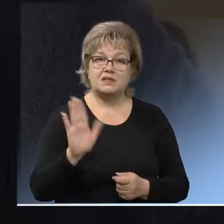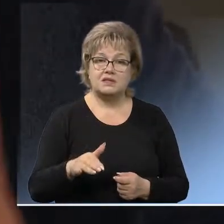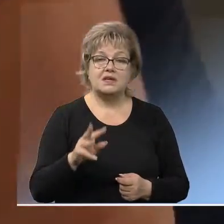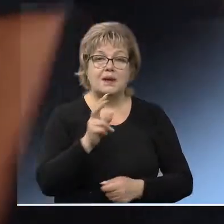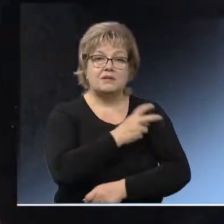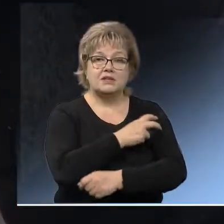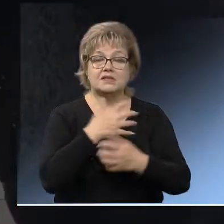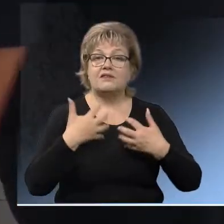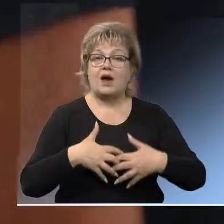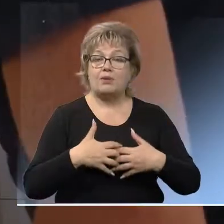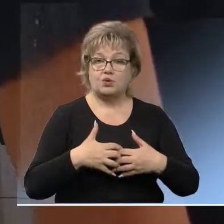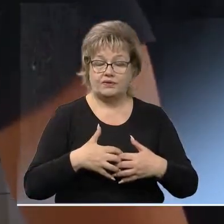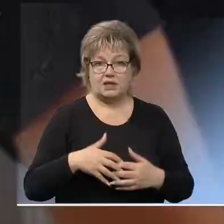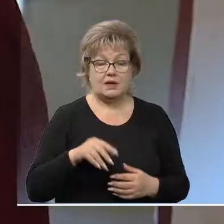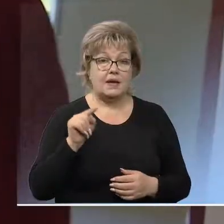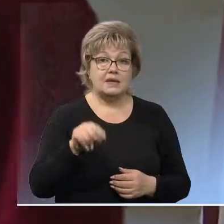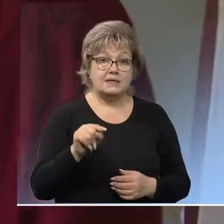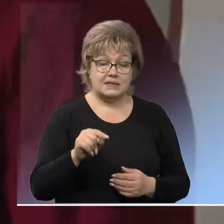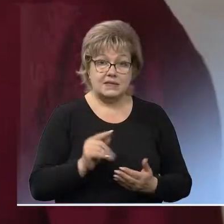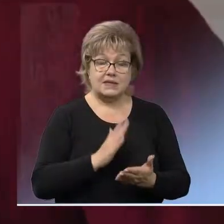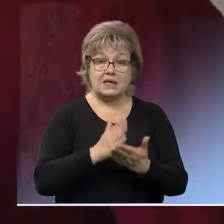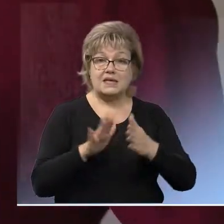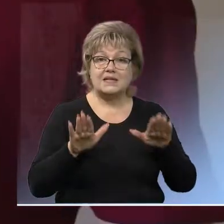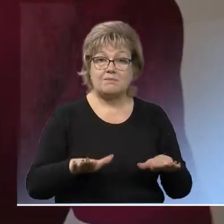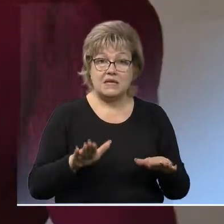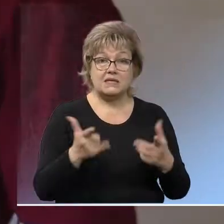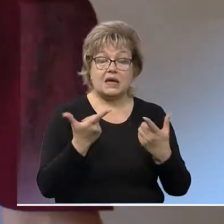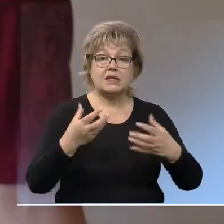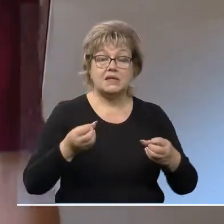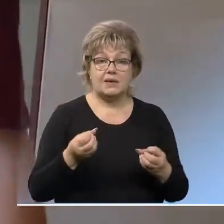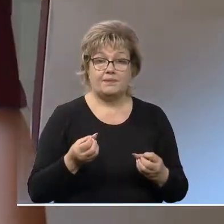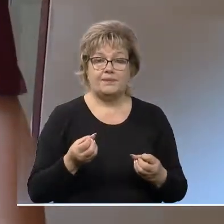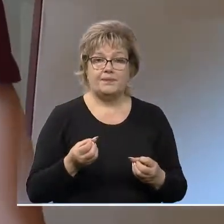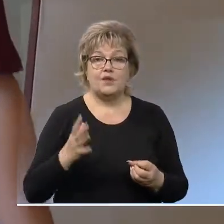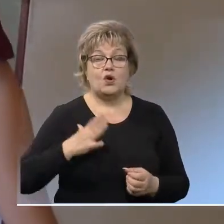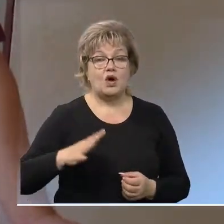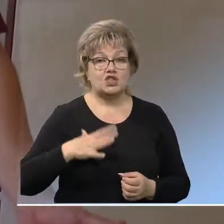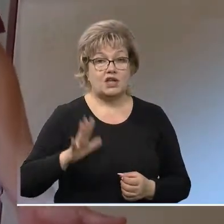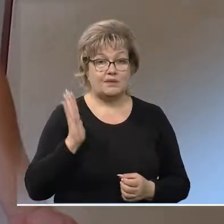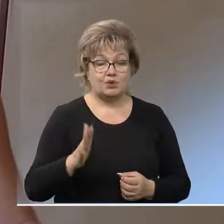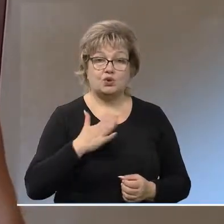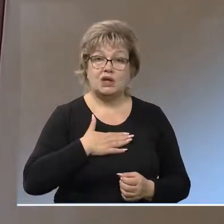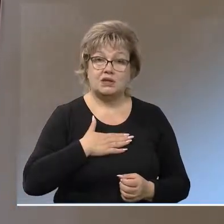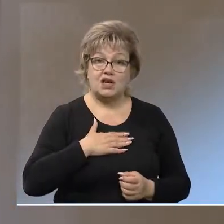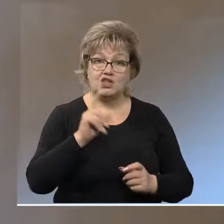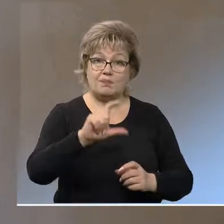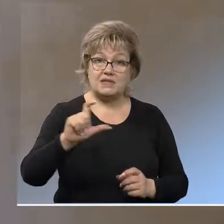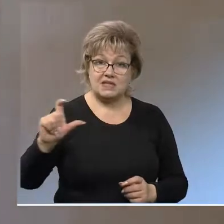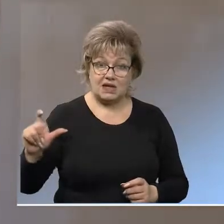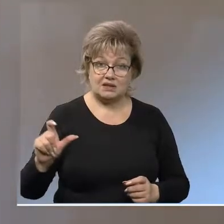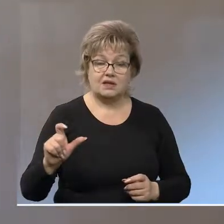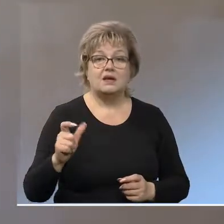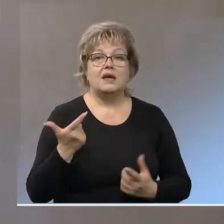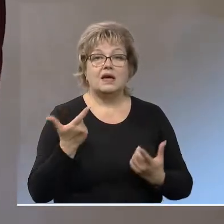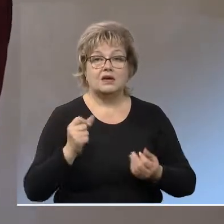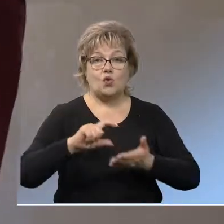55 единиц медицинского оборудования. Здесь есть место, где ожидать будут наши пациенты,